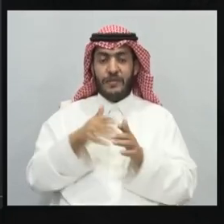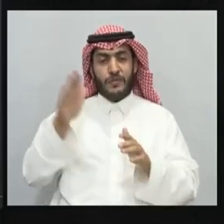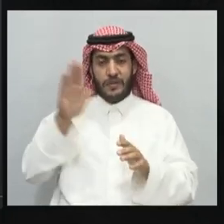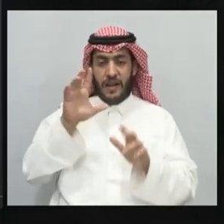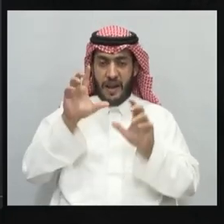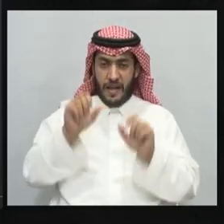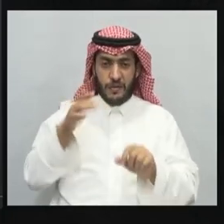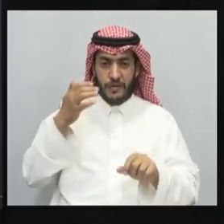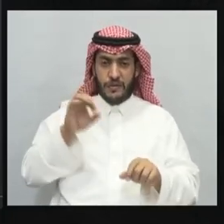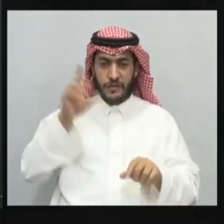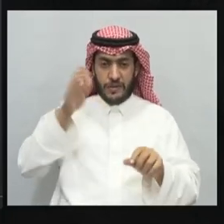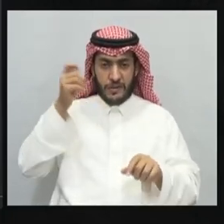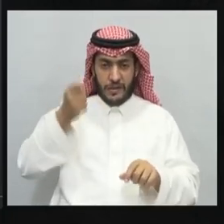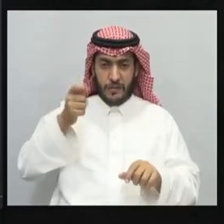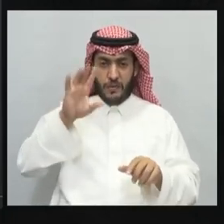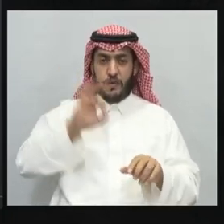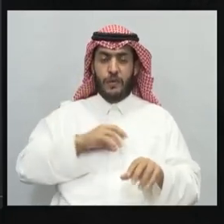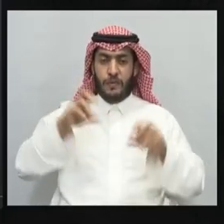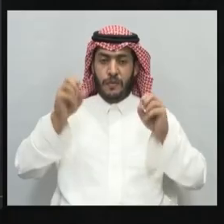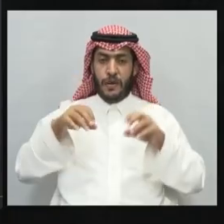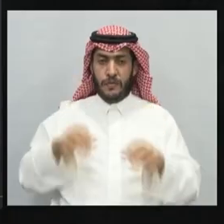الله والسلام عليكم ورحمه الله وبركاته